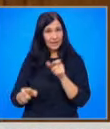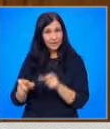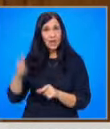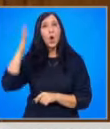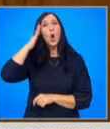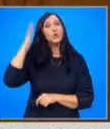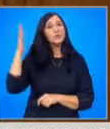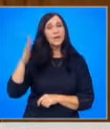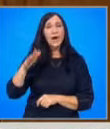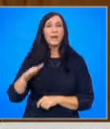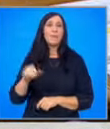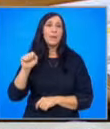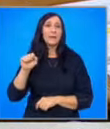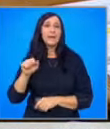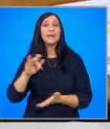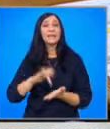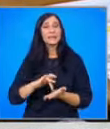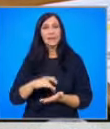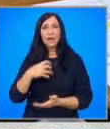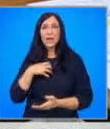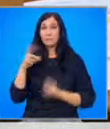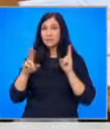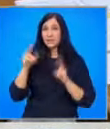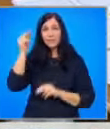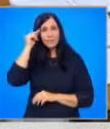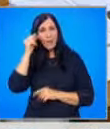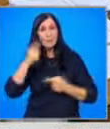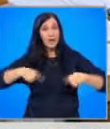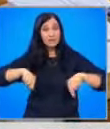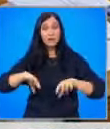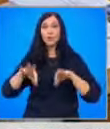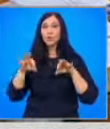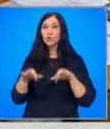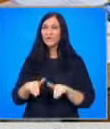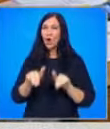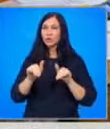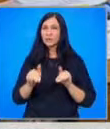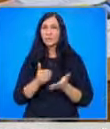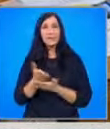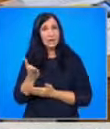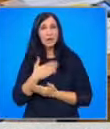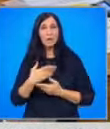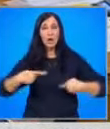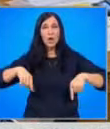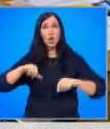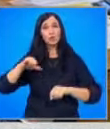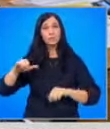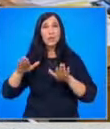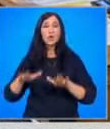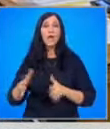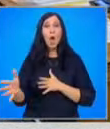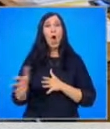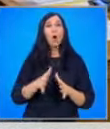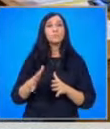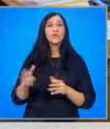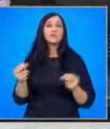от страна на партийните централи. ГЕРБ СДС припомниха и в зала, че са готови на отстъпки. Сред тях да има район чужбина, да остане обществения